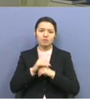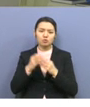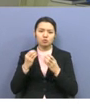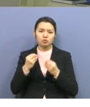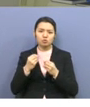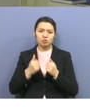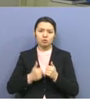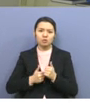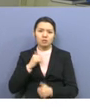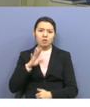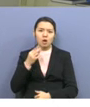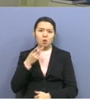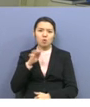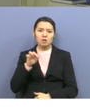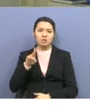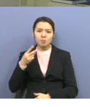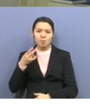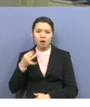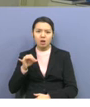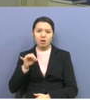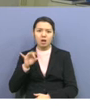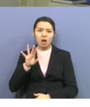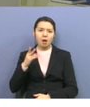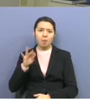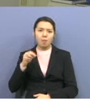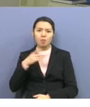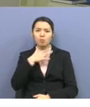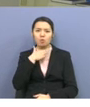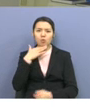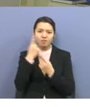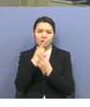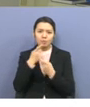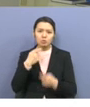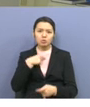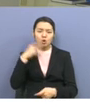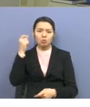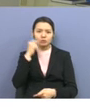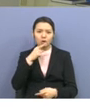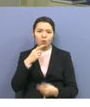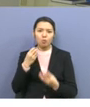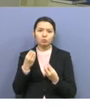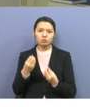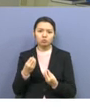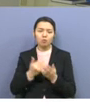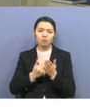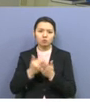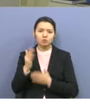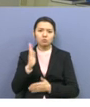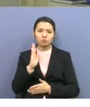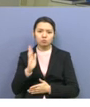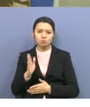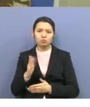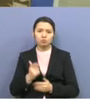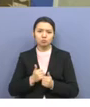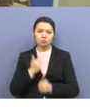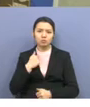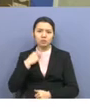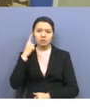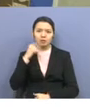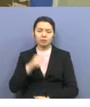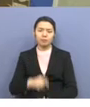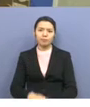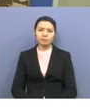батыр Наурызбай батыр, Қабанбай батыр туралы жақсы мәліметтер барын білдік. Осы да батырлар туралы насихаттап білуіміз керек екенін білдік.